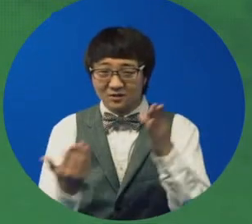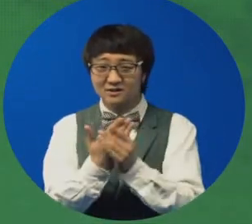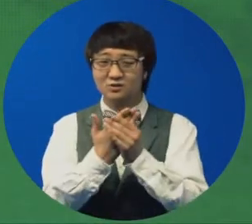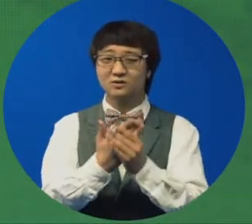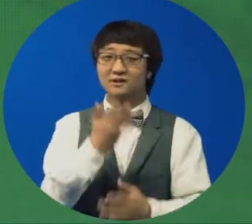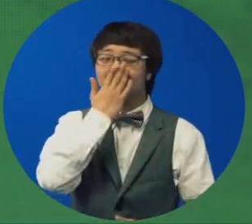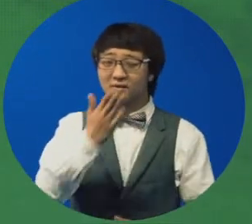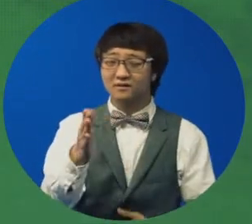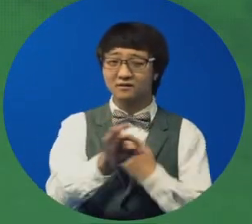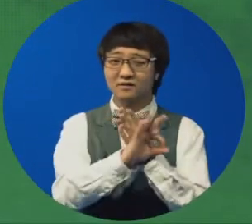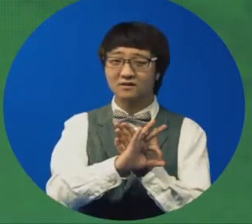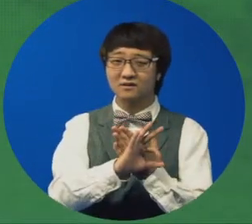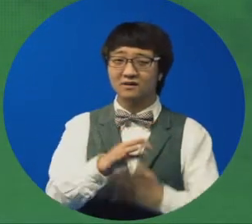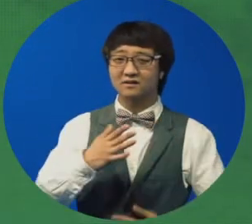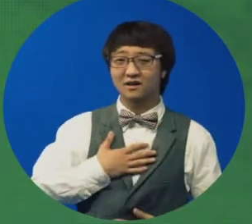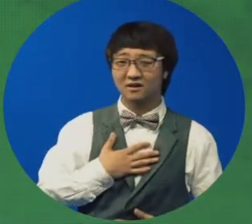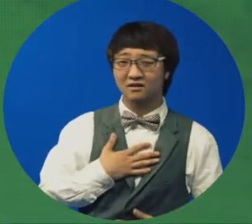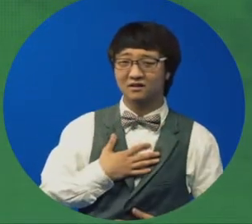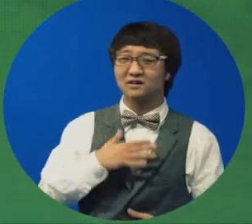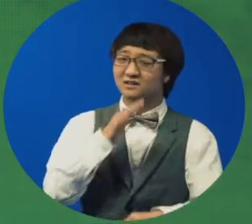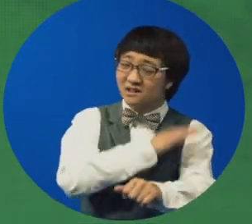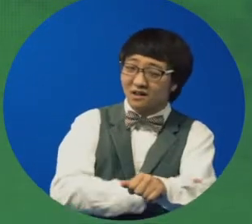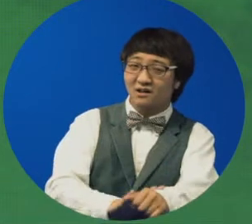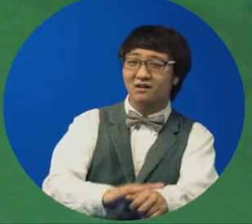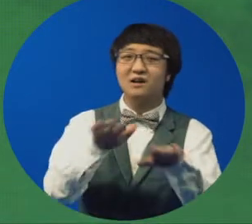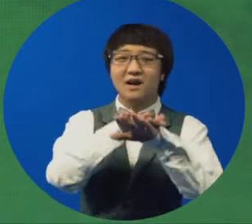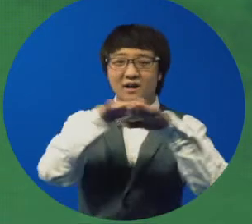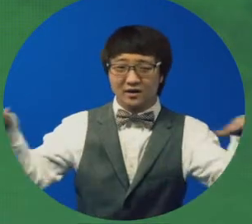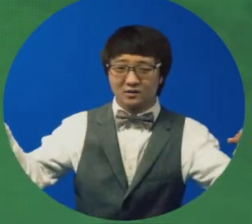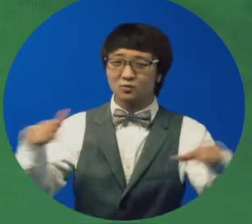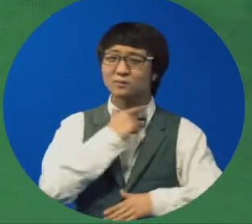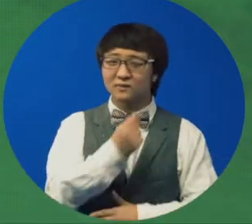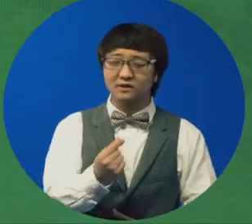목회를 잘할 수 있을지는 모르지만 그것은 믿음이 아닙니다.